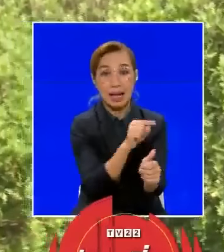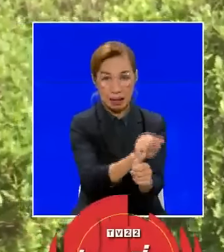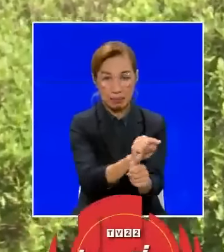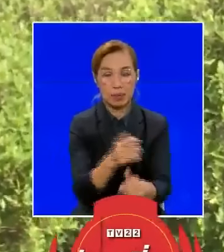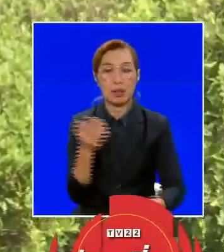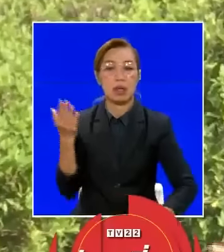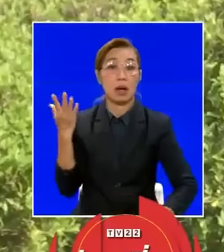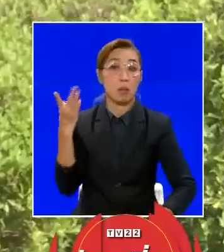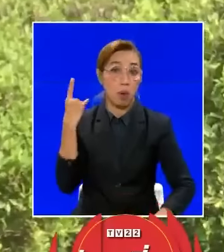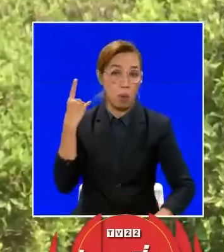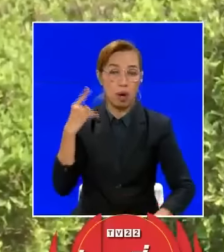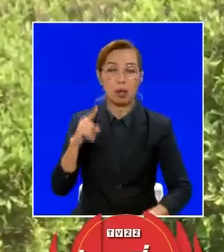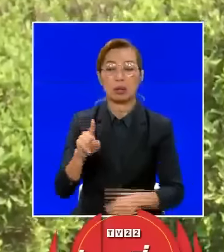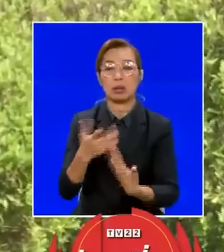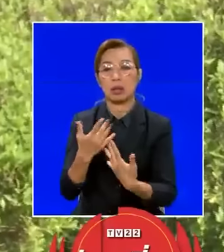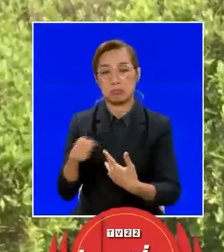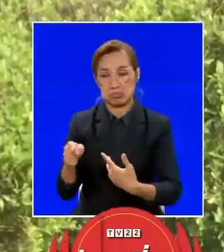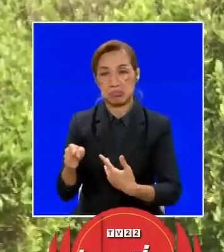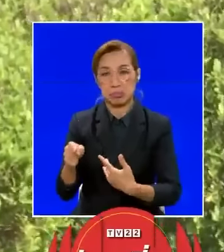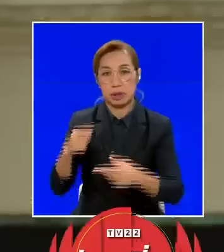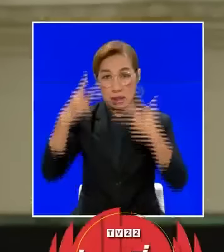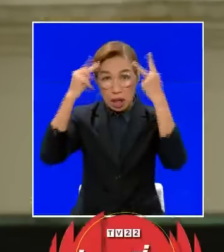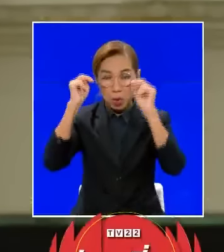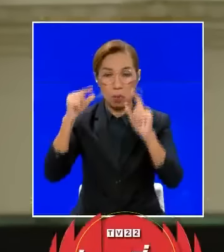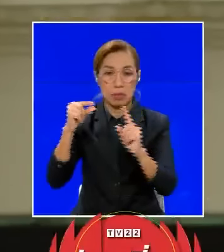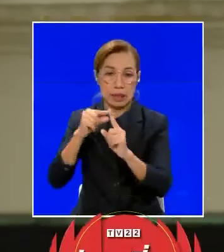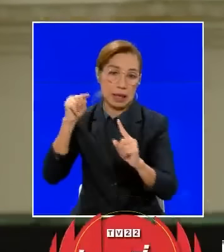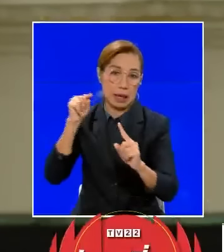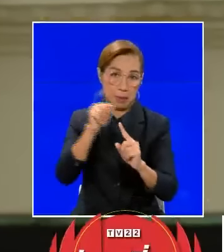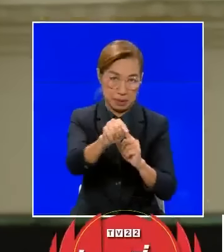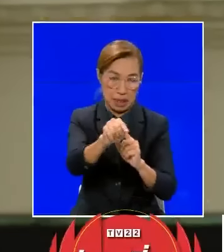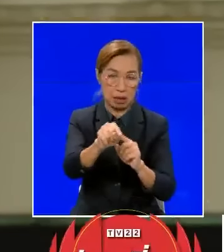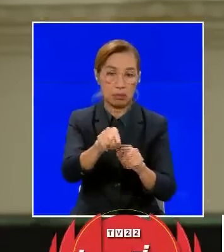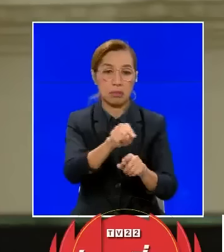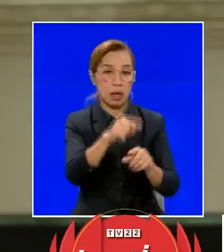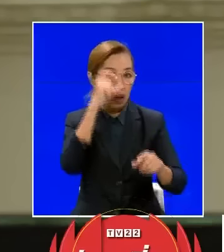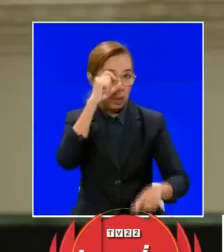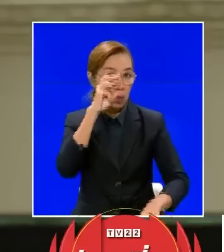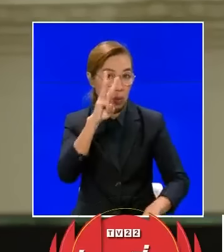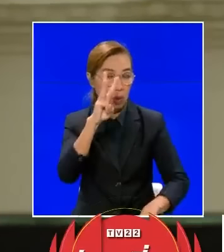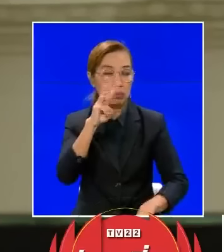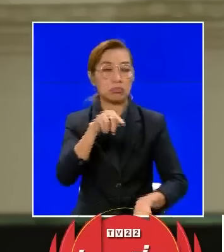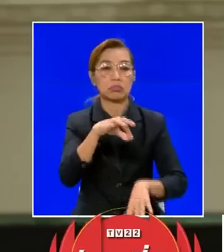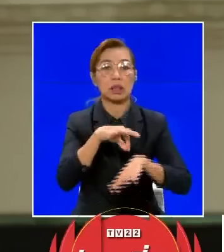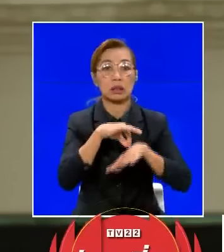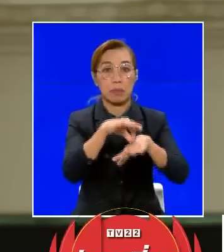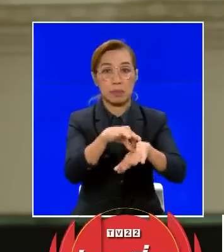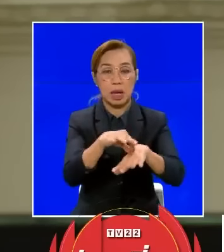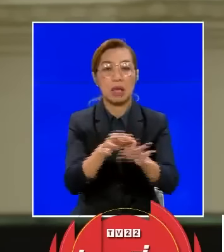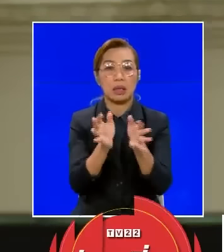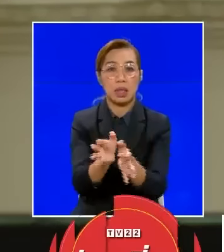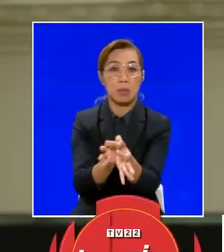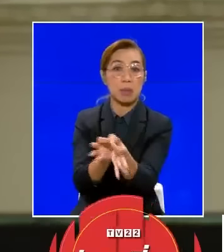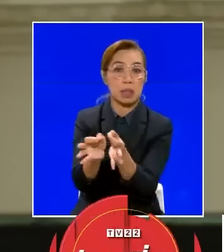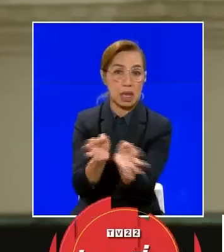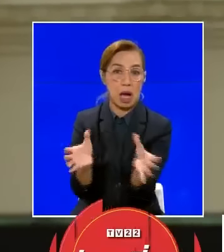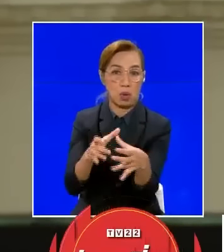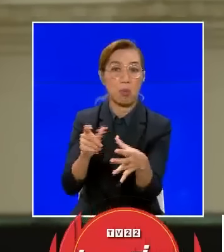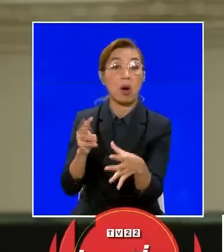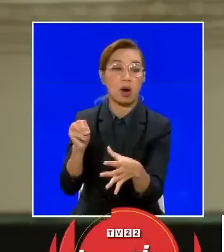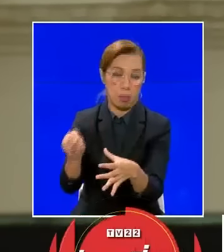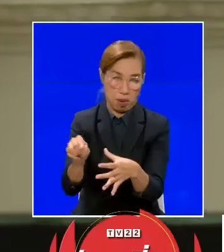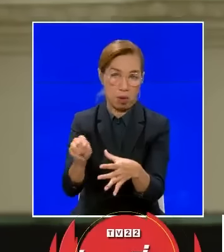ออกมาเมื่อวานนี้ก็คือว่ามีการลงนามในคำสั่งแต่งตั้งนายวิษณุเป็นที่ปรึกษาสำนักงานเลขาธิการคณะรัฐมนตรีแล้วช่วง